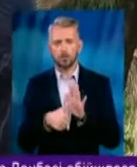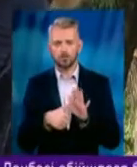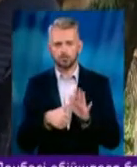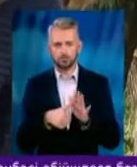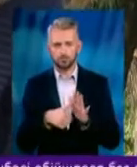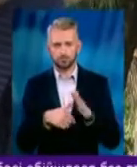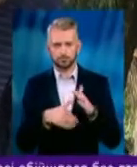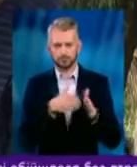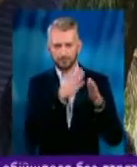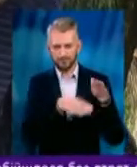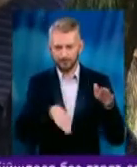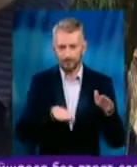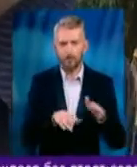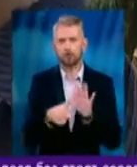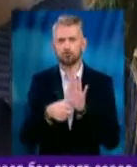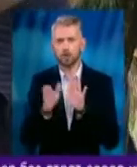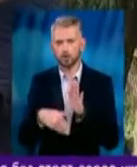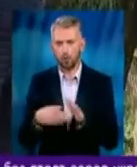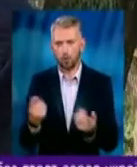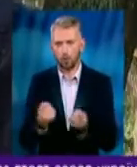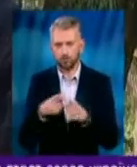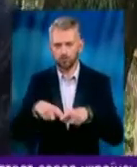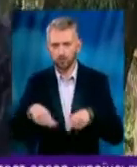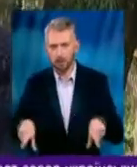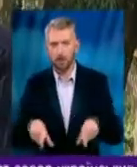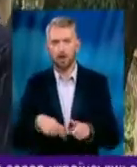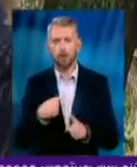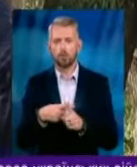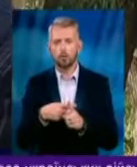спинок. Відповідно, кожній лавочці урни,